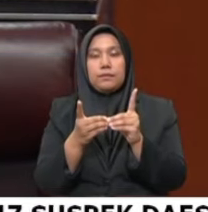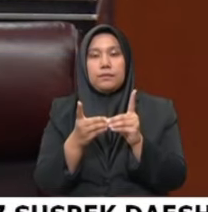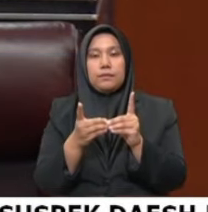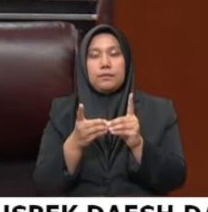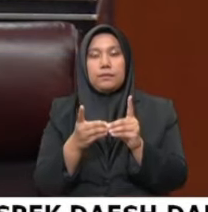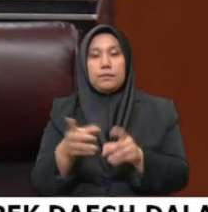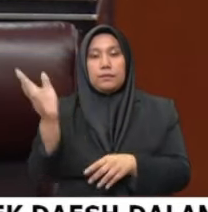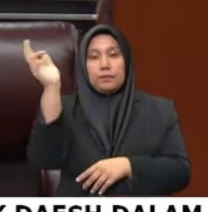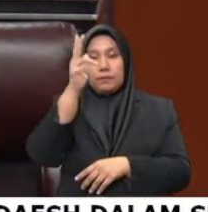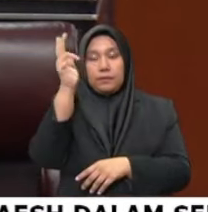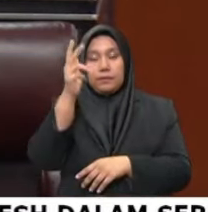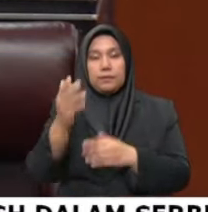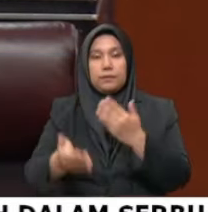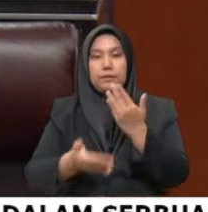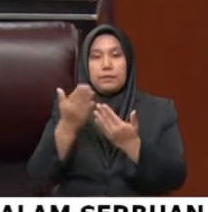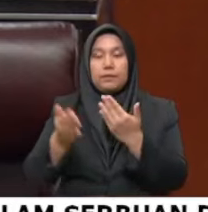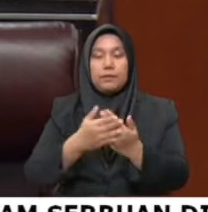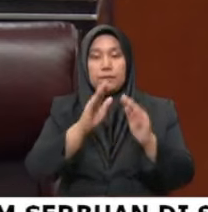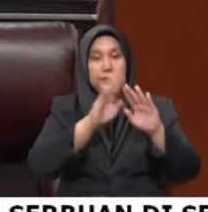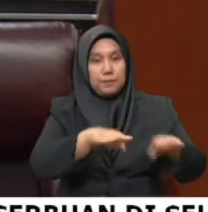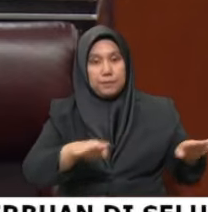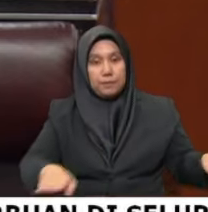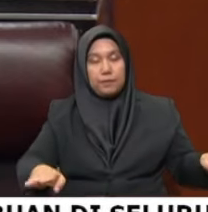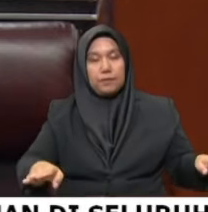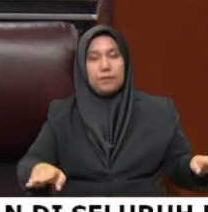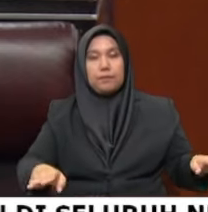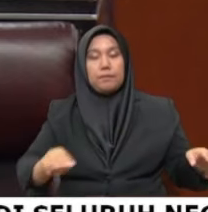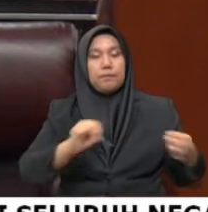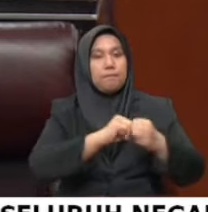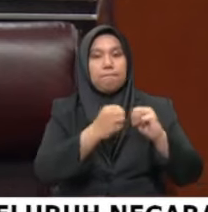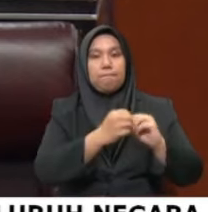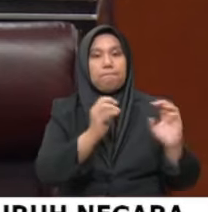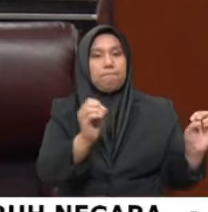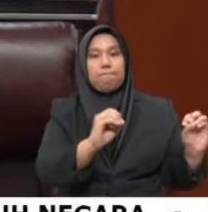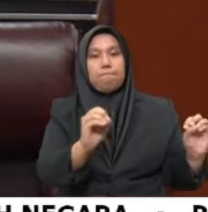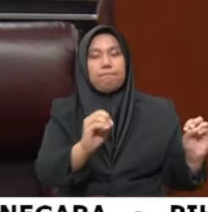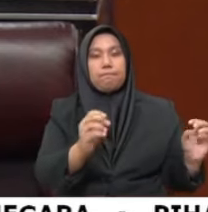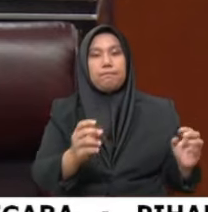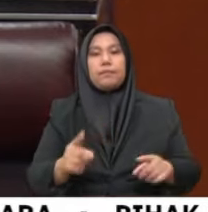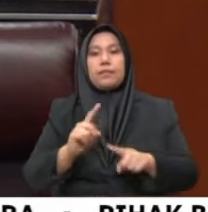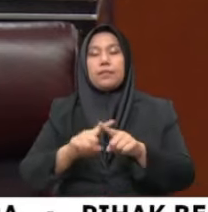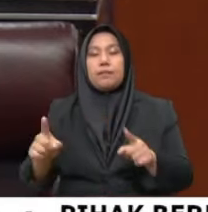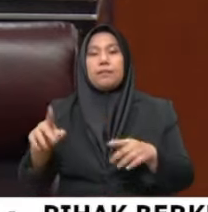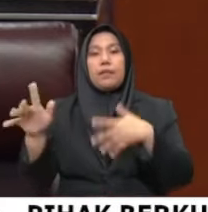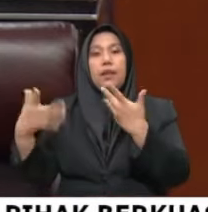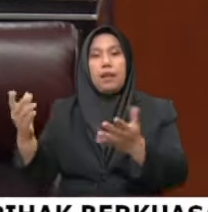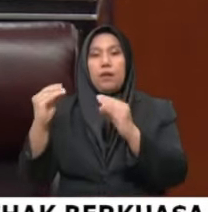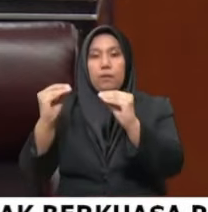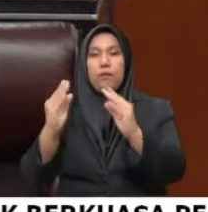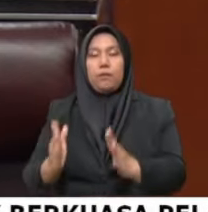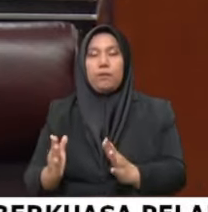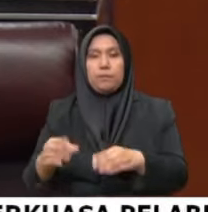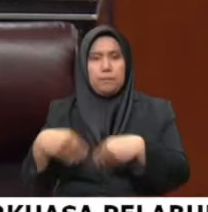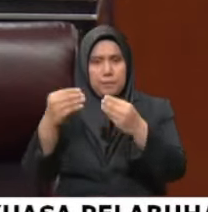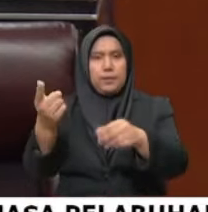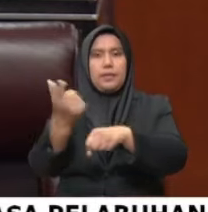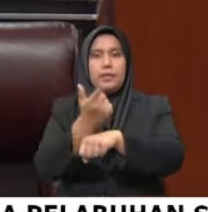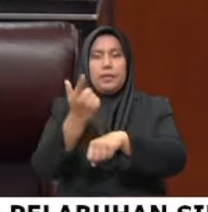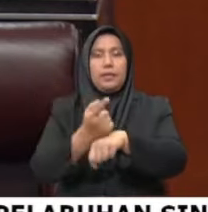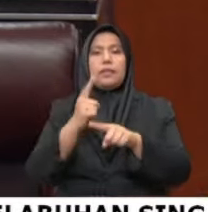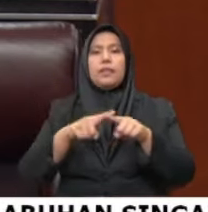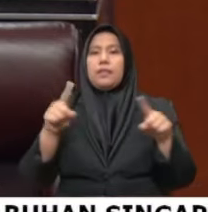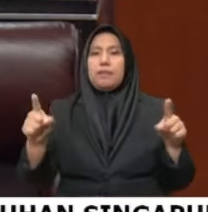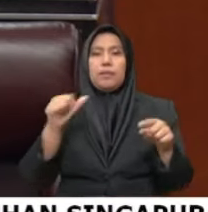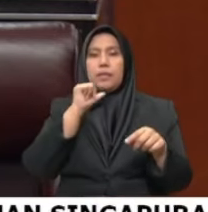menyediakan kemudahan untuk murid-murid itu bukan satu masalah besar, tapi bagaimana nak mengekalkan guru-guru. Kita bagi latihan tetapi mereka